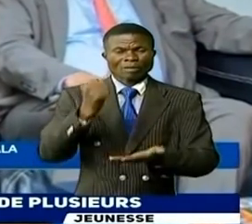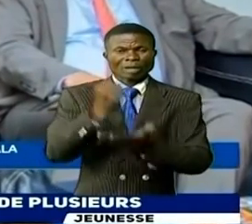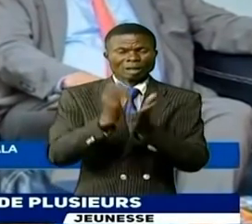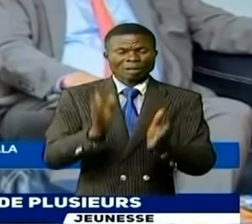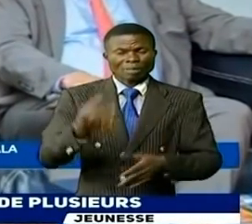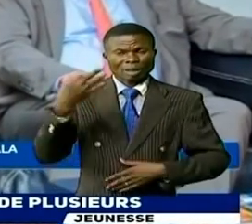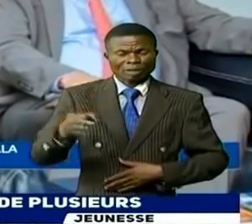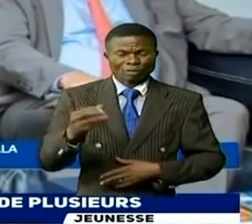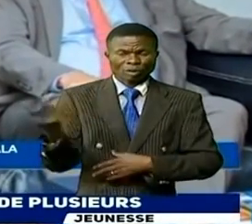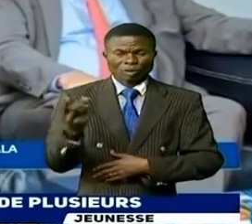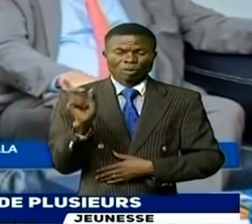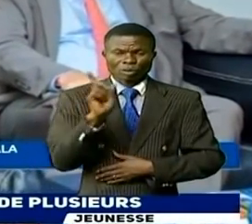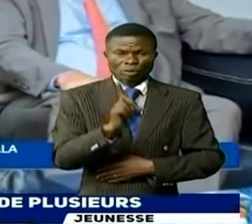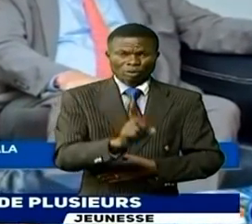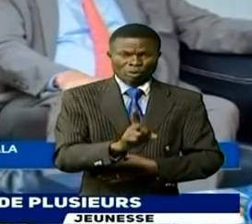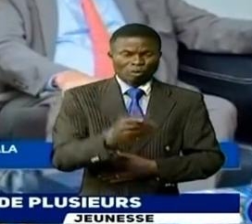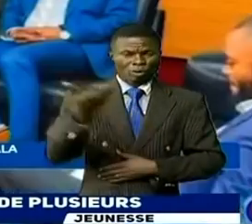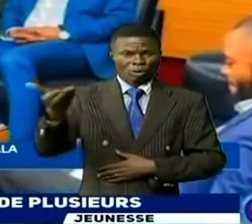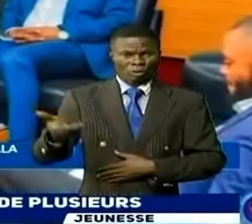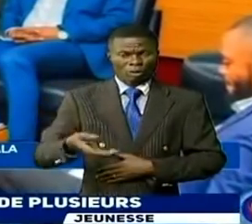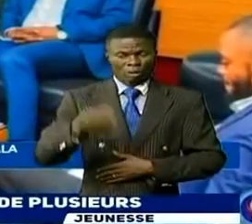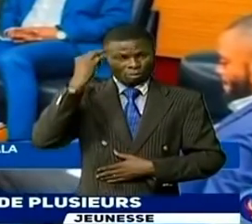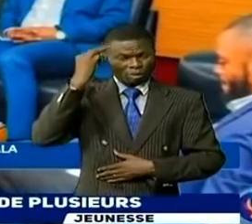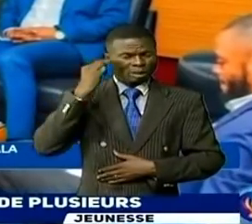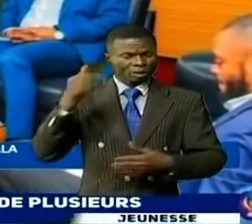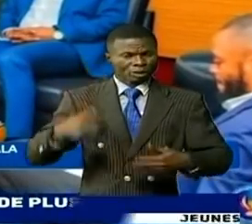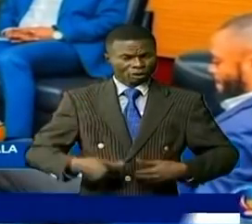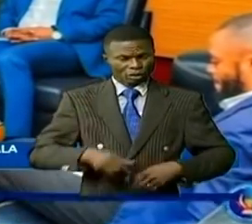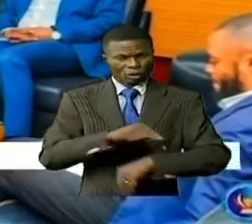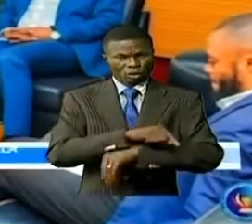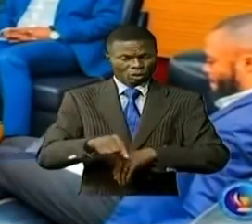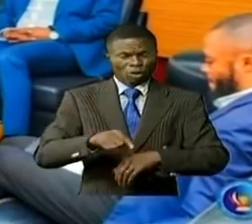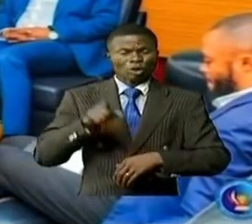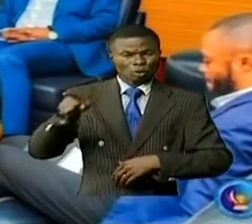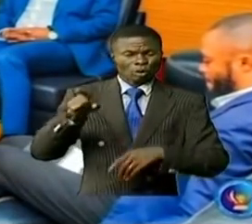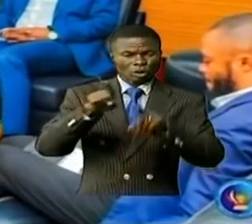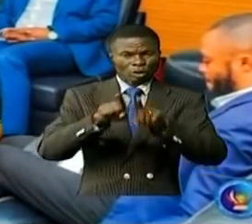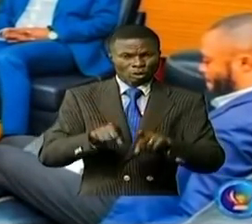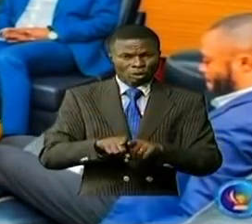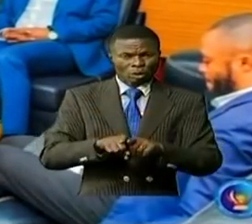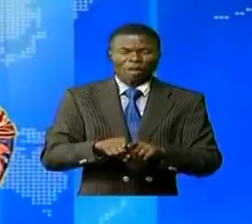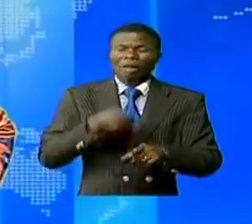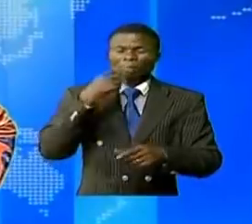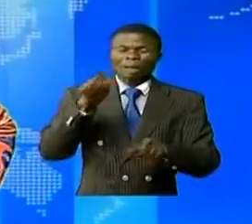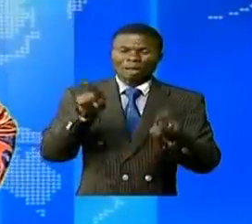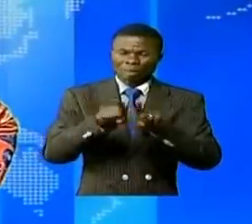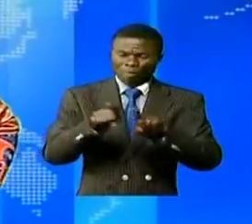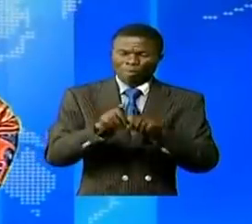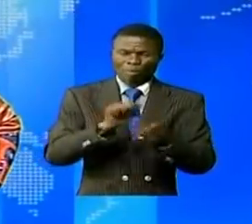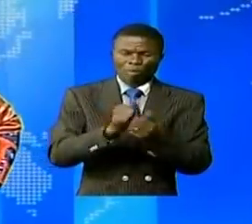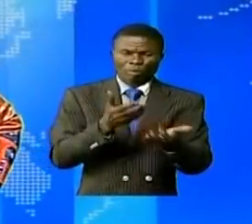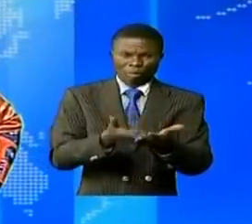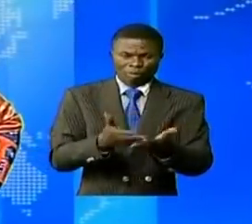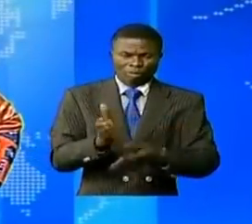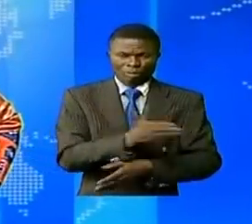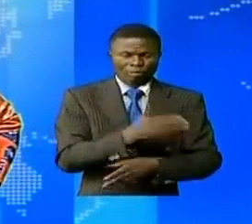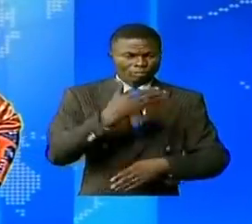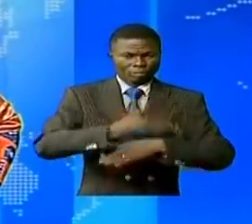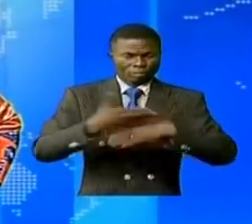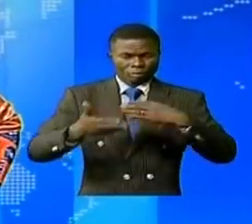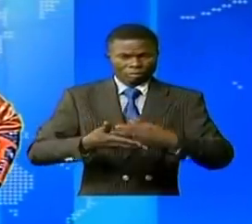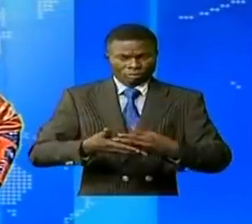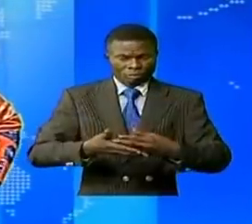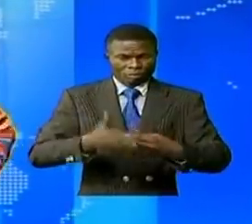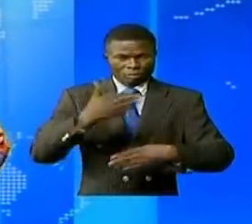Kinshasa, a été reçu par le ministre de la Jeunesse, lui aussi, pour la même cause. La réhabilitation